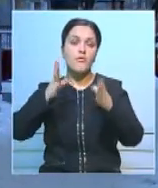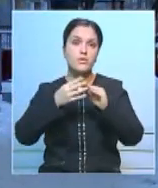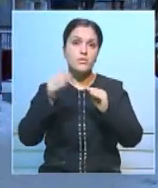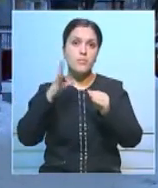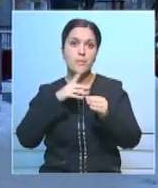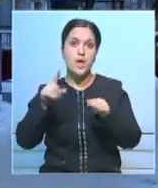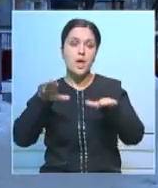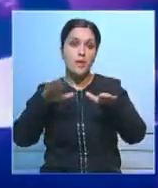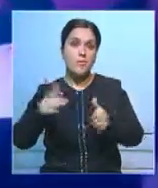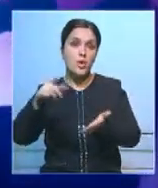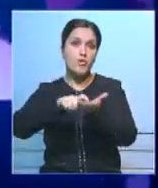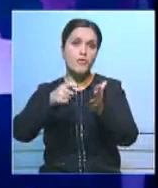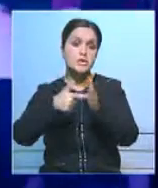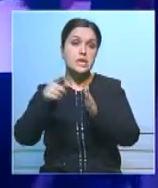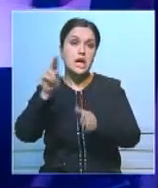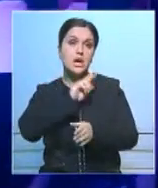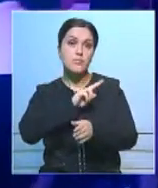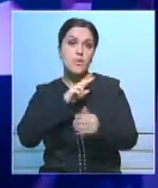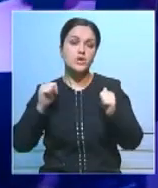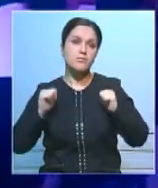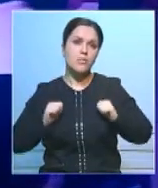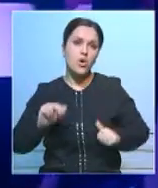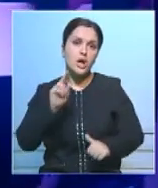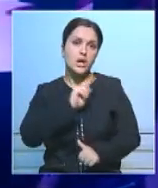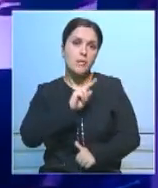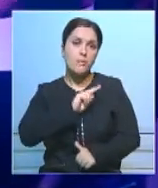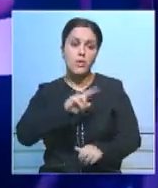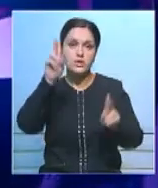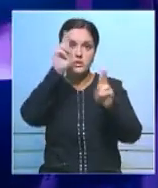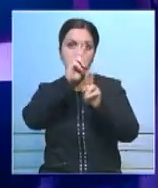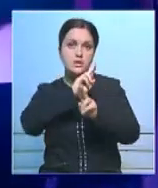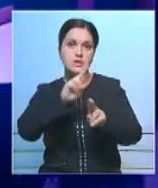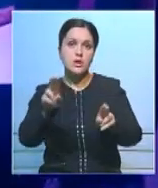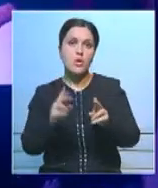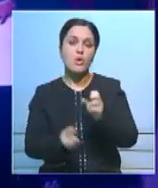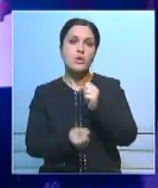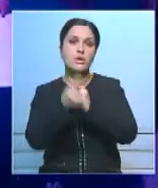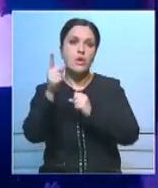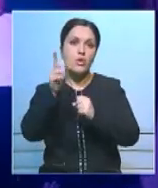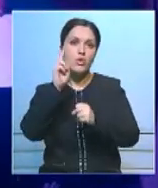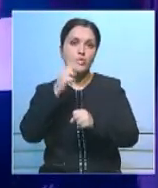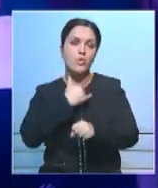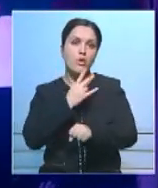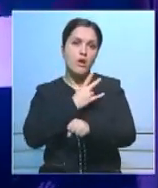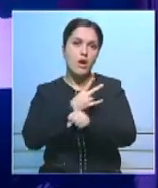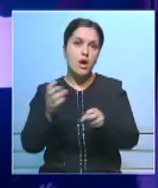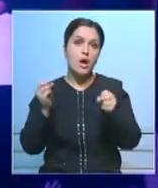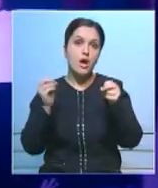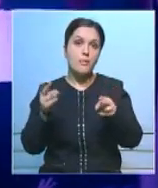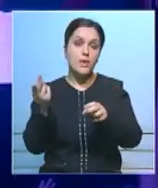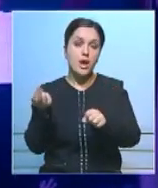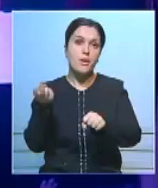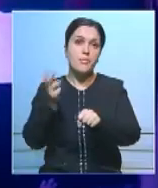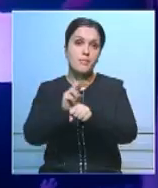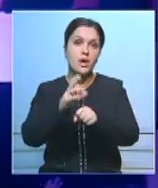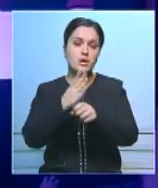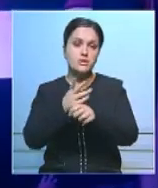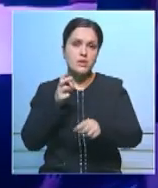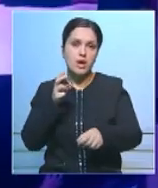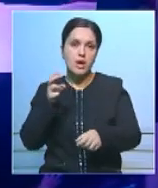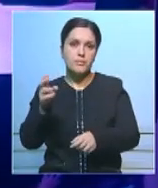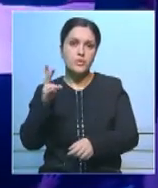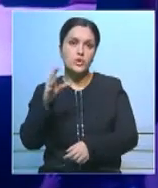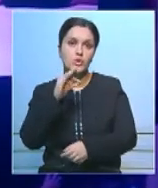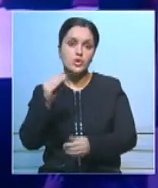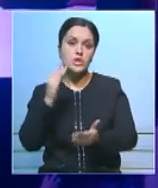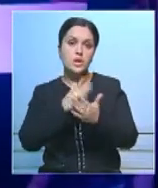прямо в офисе. Менеджер фирмы спокойно работал и не подозревал, что его жизни угрожает опасность. А в это время посетитель набросился на него с